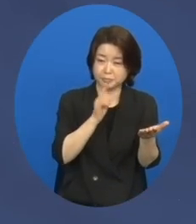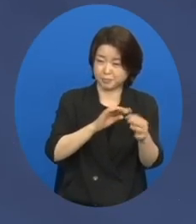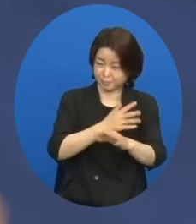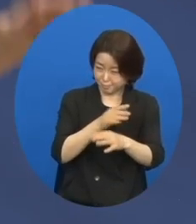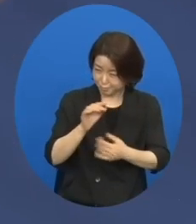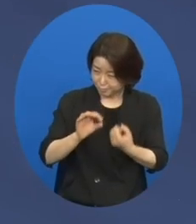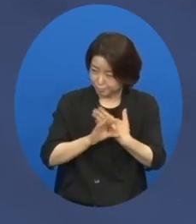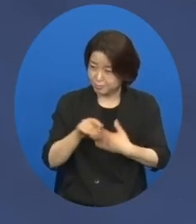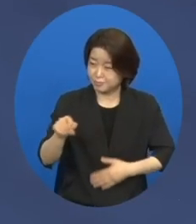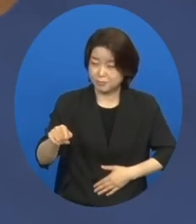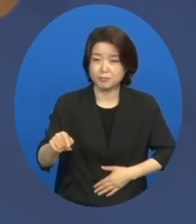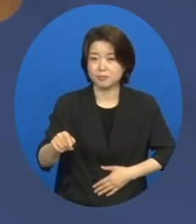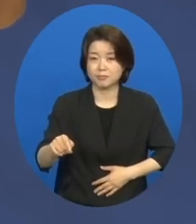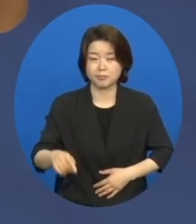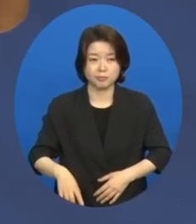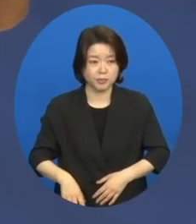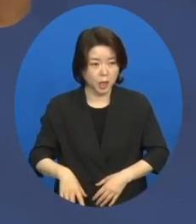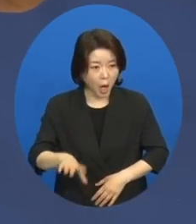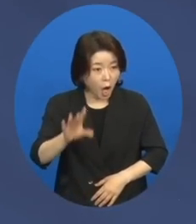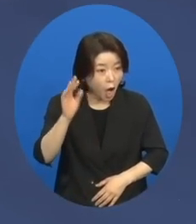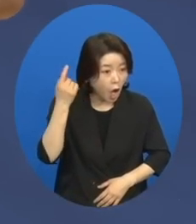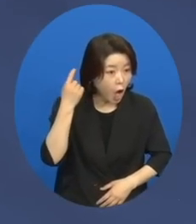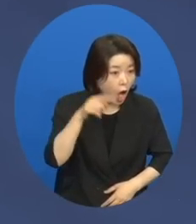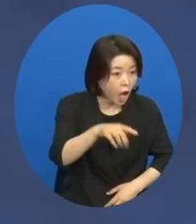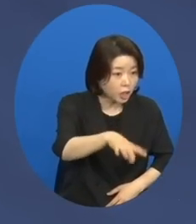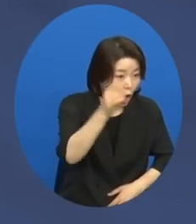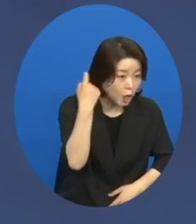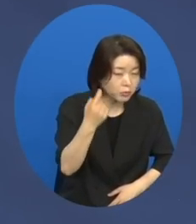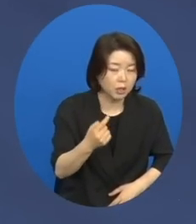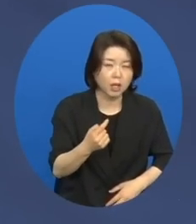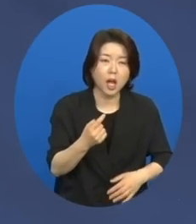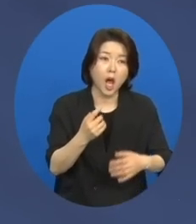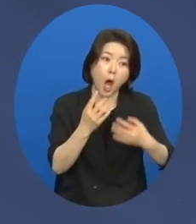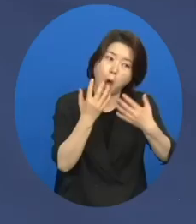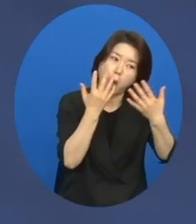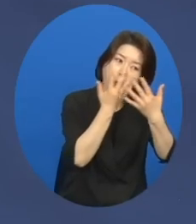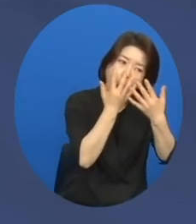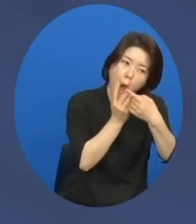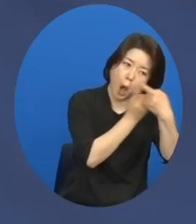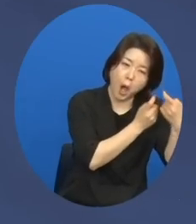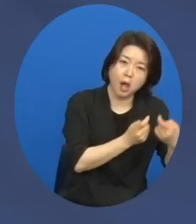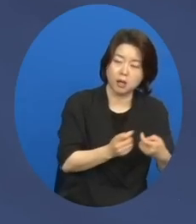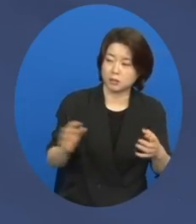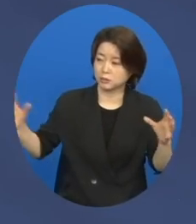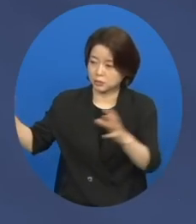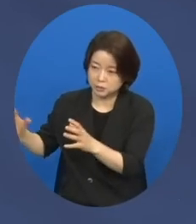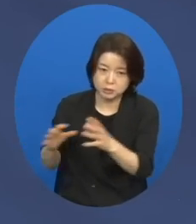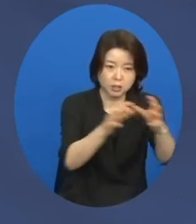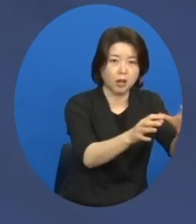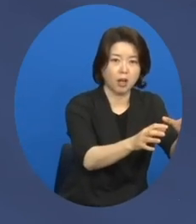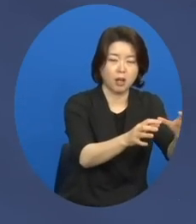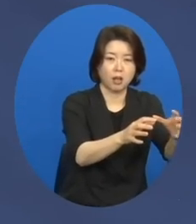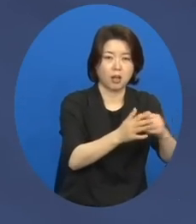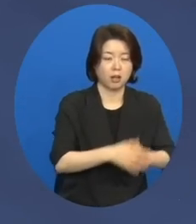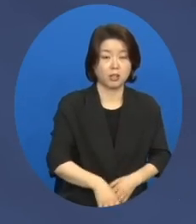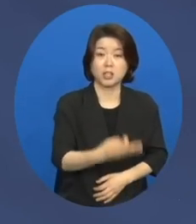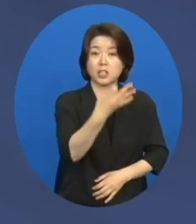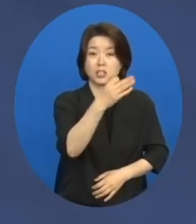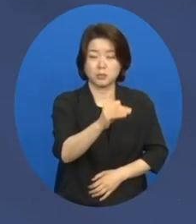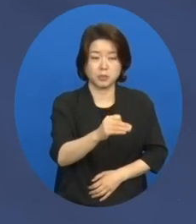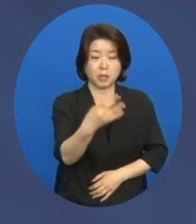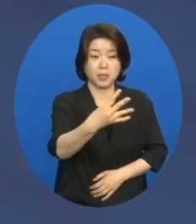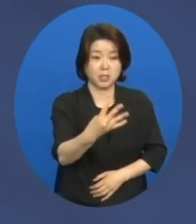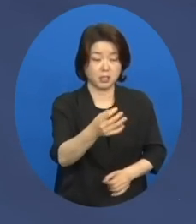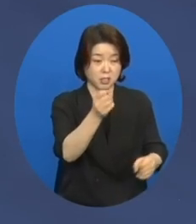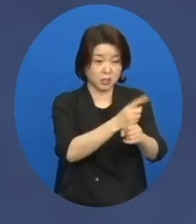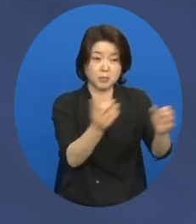하면 그냥 처음 들어본다는 거예요. 휙 빠져가지고 단체로 가 있는데 거기서 말하는 14만 4천을 이미 채웠다고